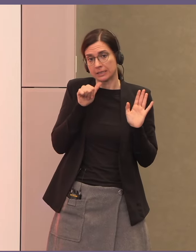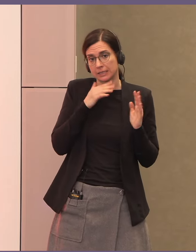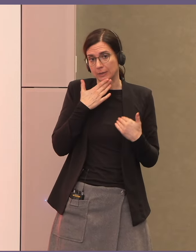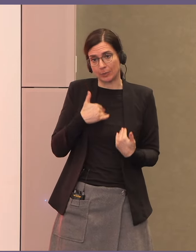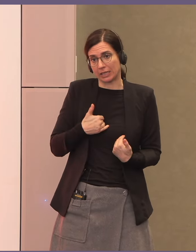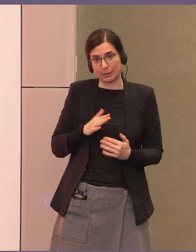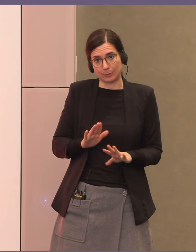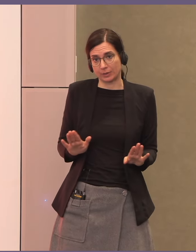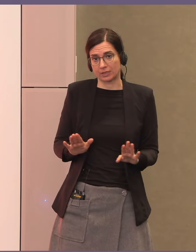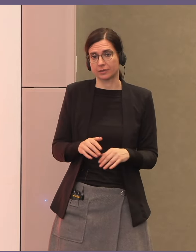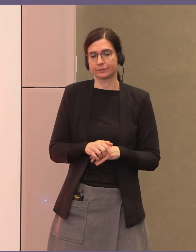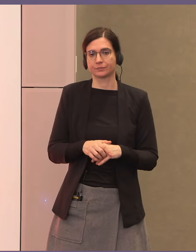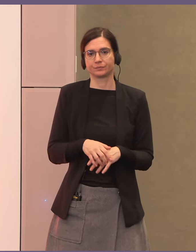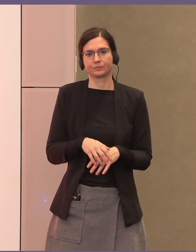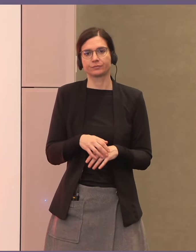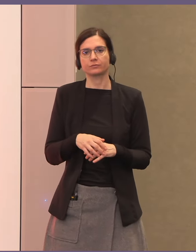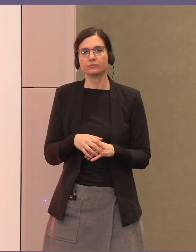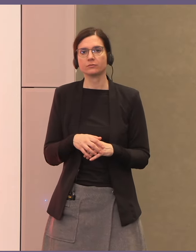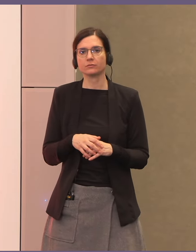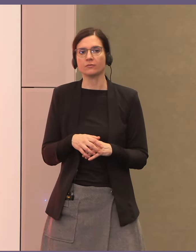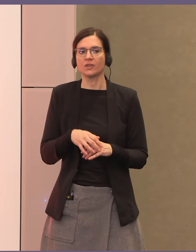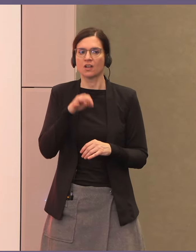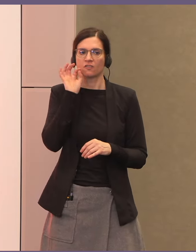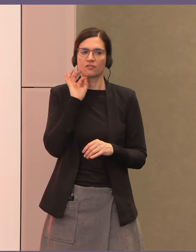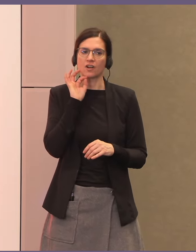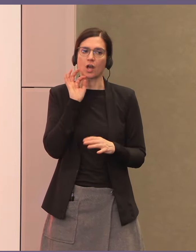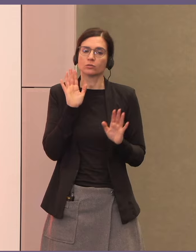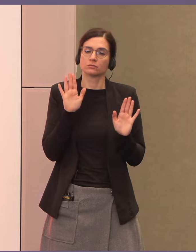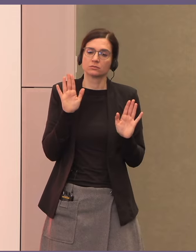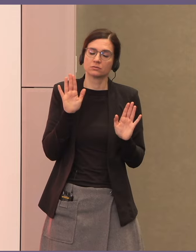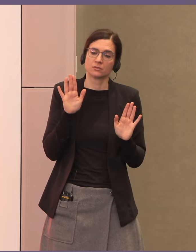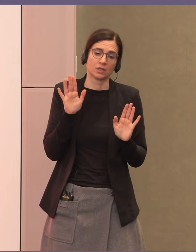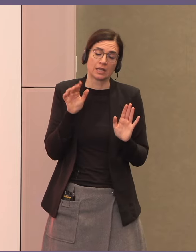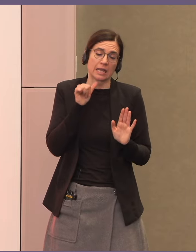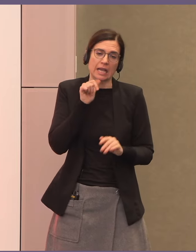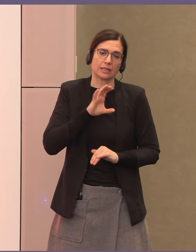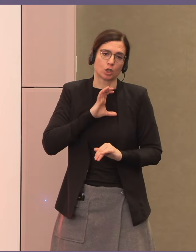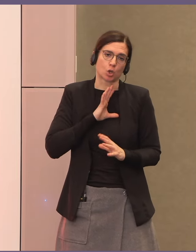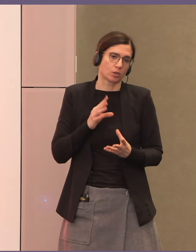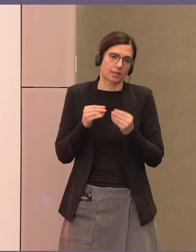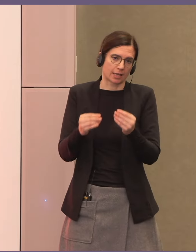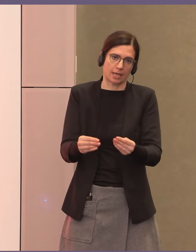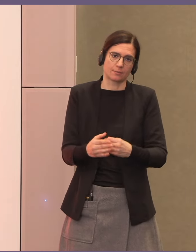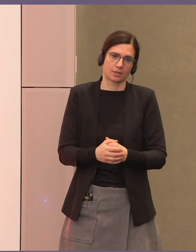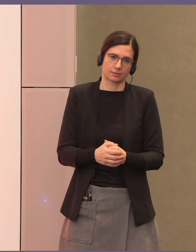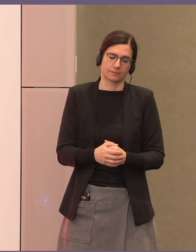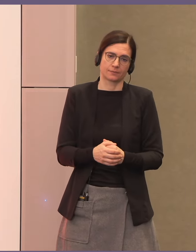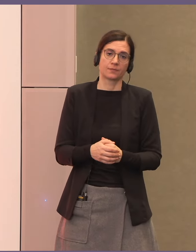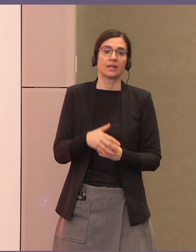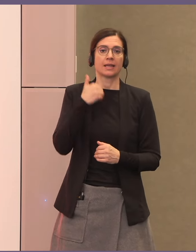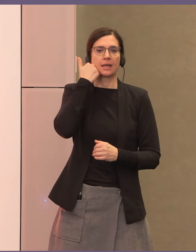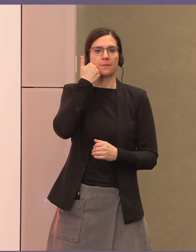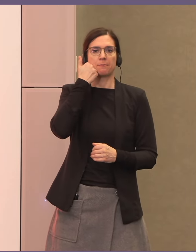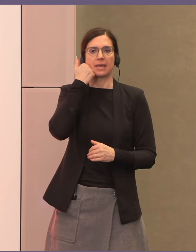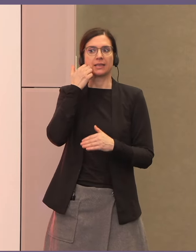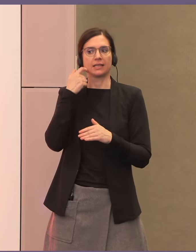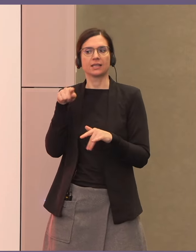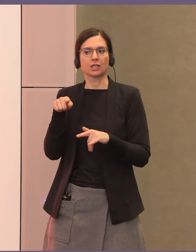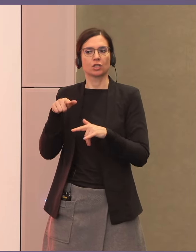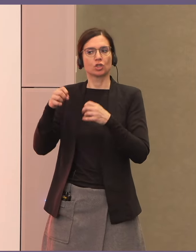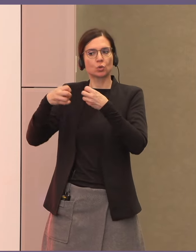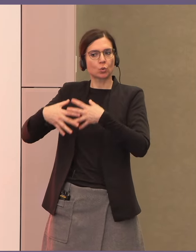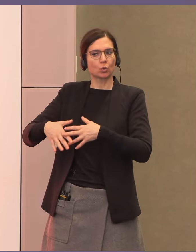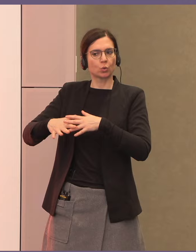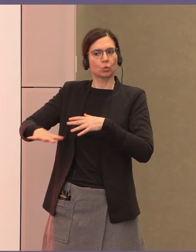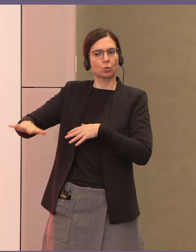aber meistens nicht einmal der Erwähnung wert, naja, weil sie so und so keine Chance hatten. Und diese männlichen Supportstrukturen, wie